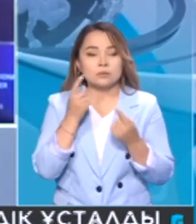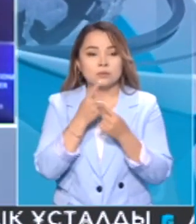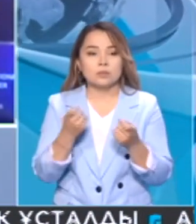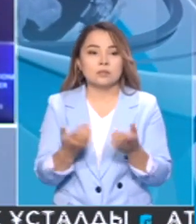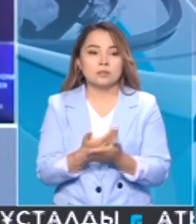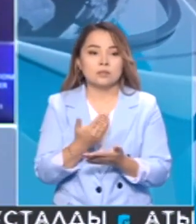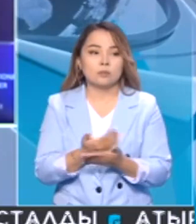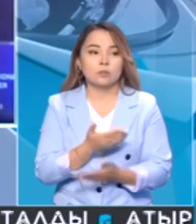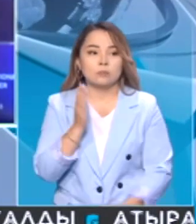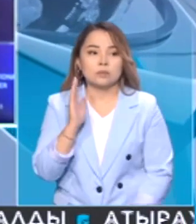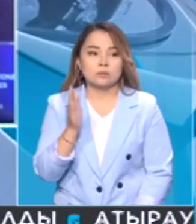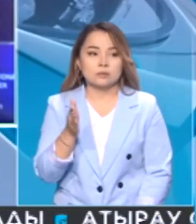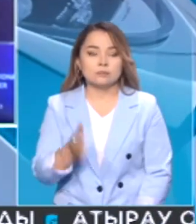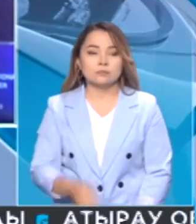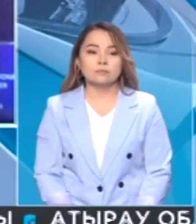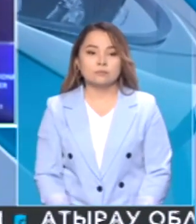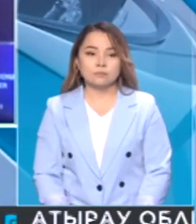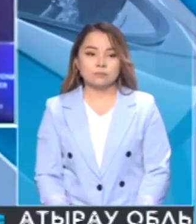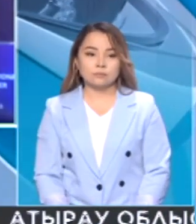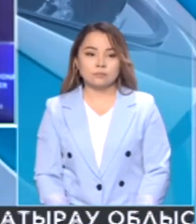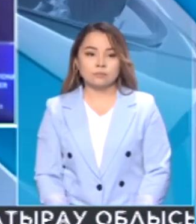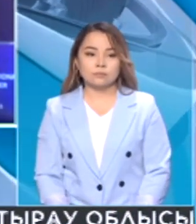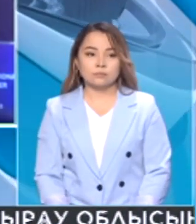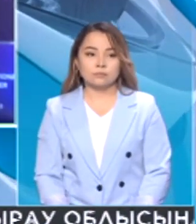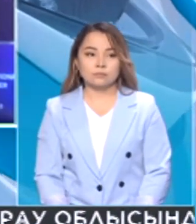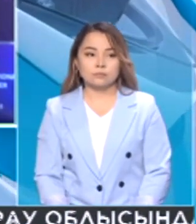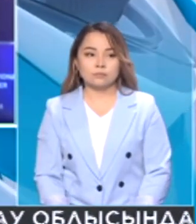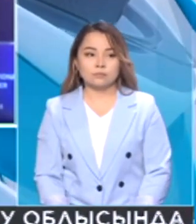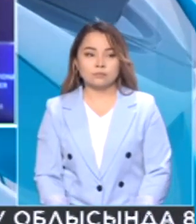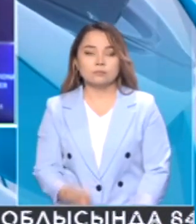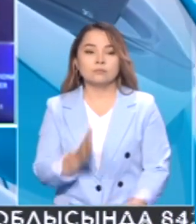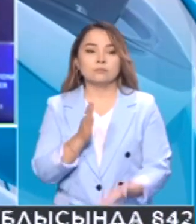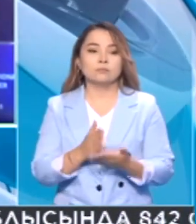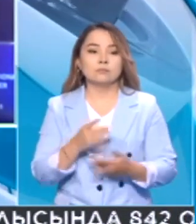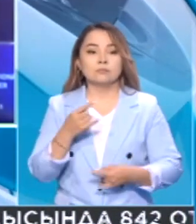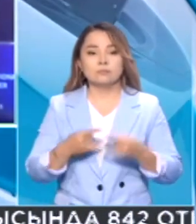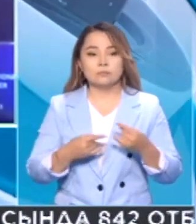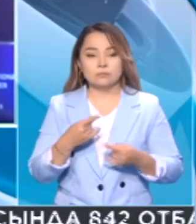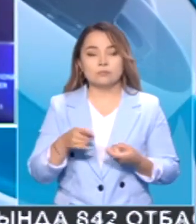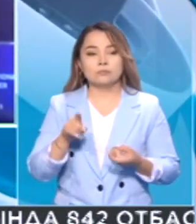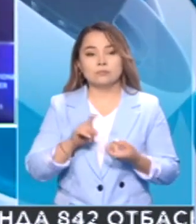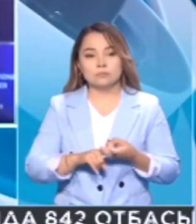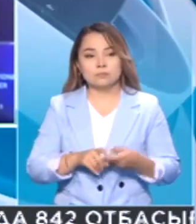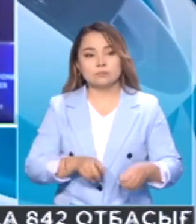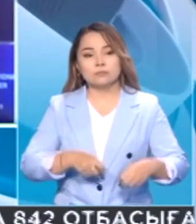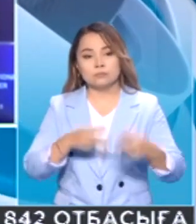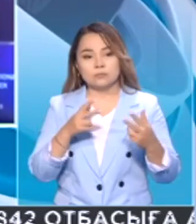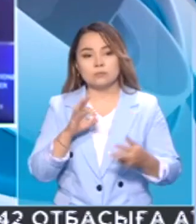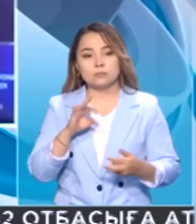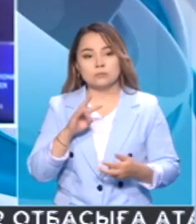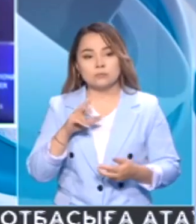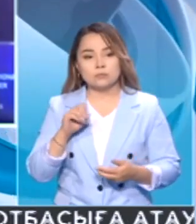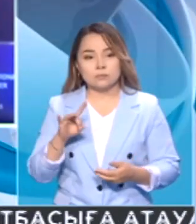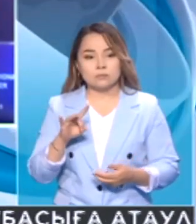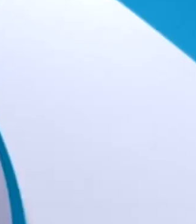таратуды жалғастырамыз. Армангүл. Рахмет, әріптес, бізбен тікелей байланысқа шыққан әріптесім Оңғар Алпысбайұлы